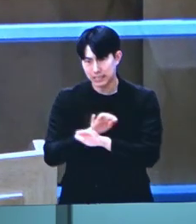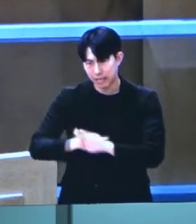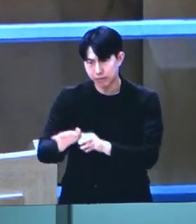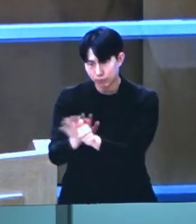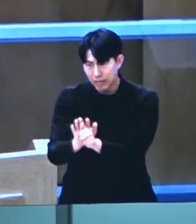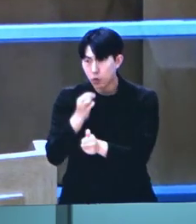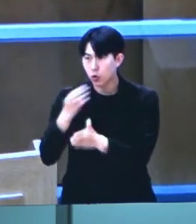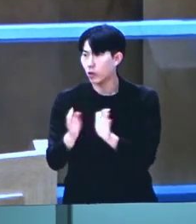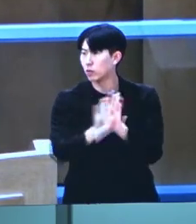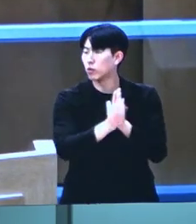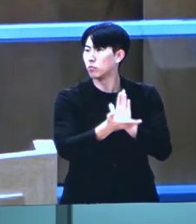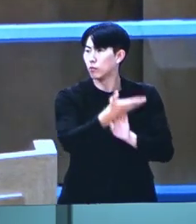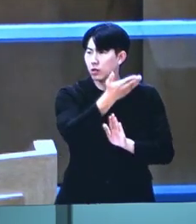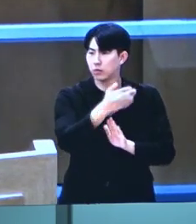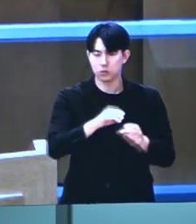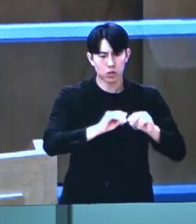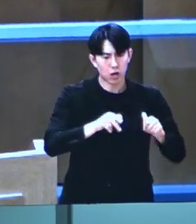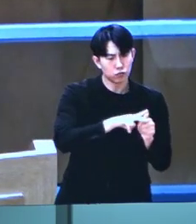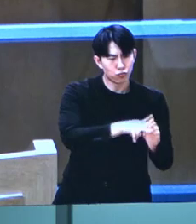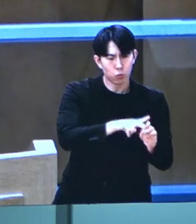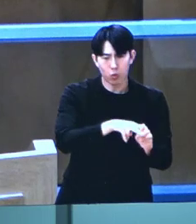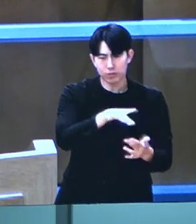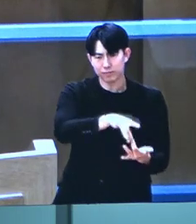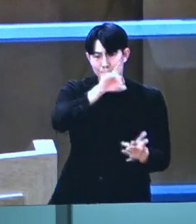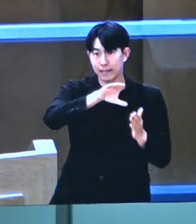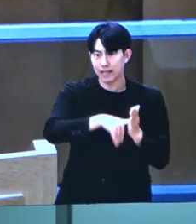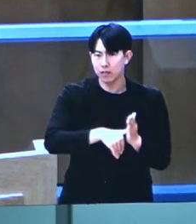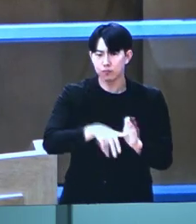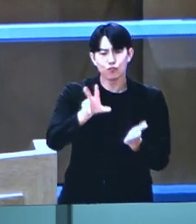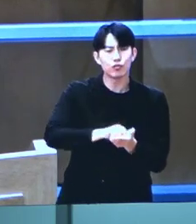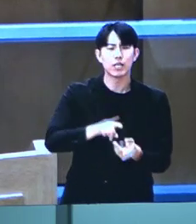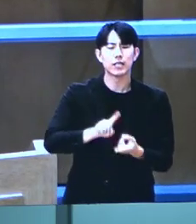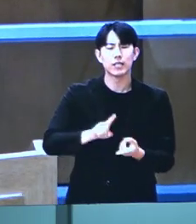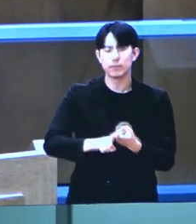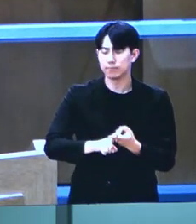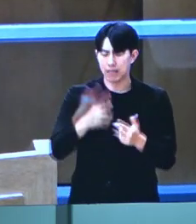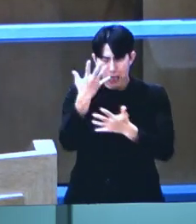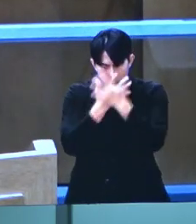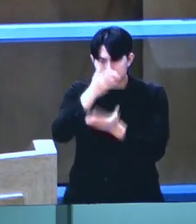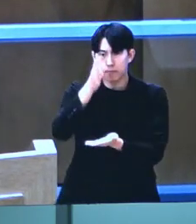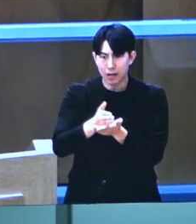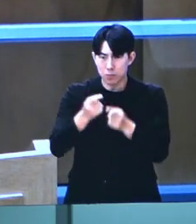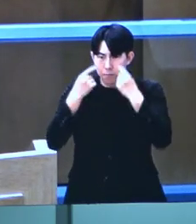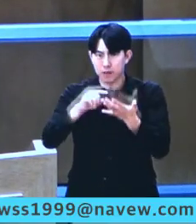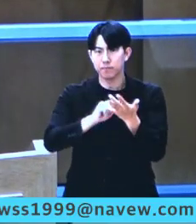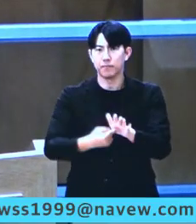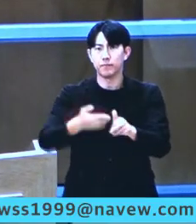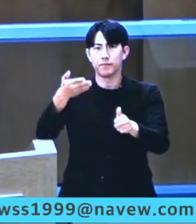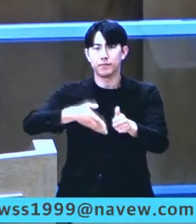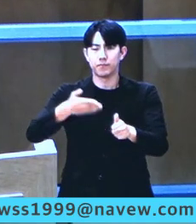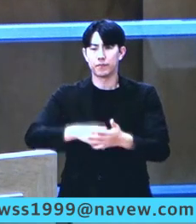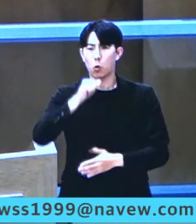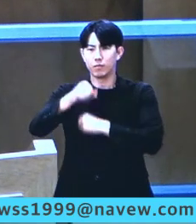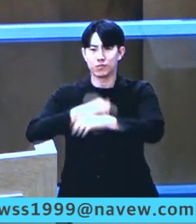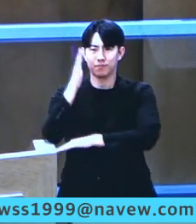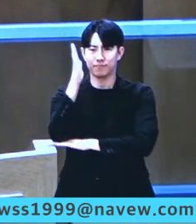경기북부 공공의료 후보지 선정 과정에서의 문제점에 대해 흥미로운 대처 방안 마련을 당부드리면서